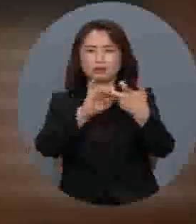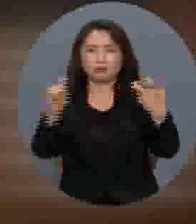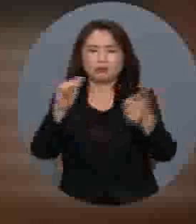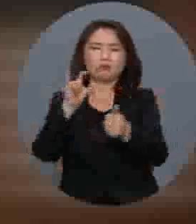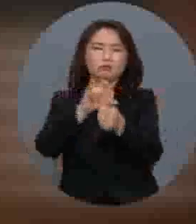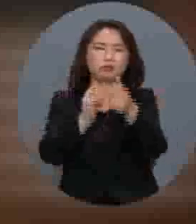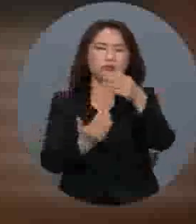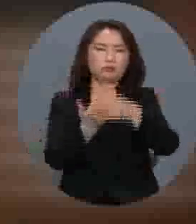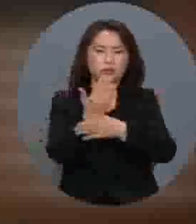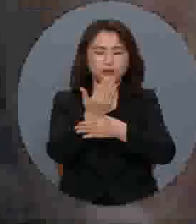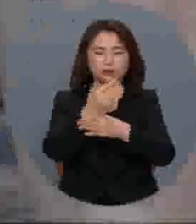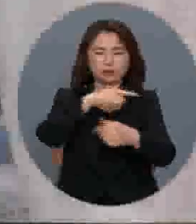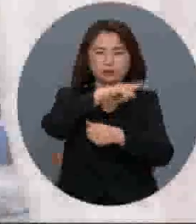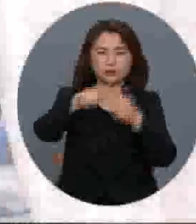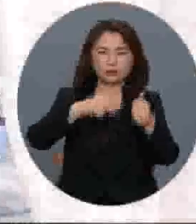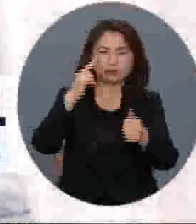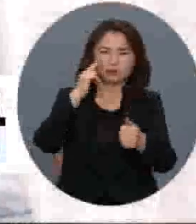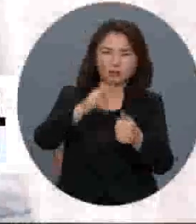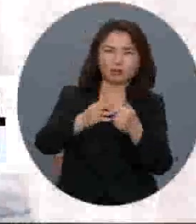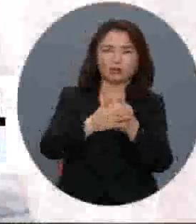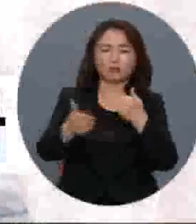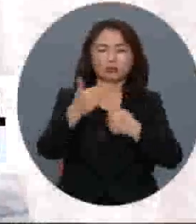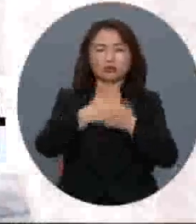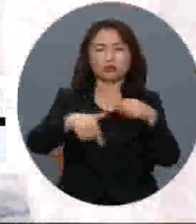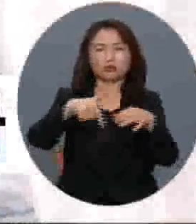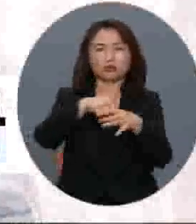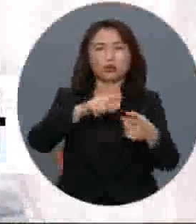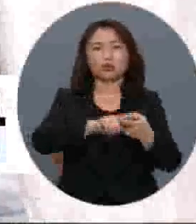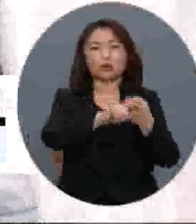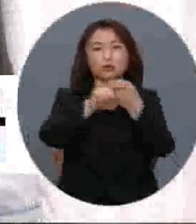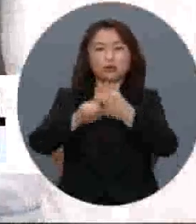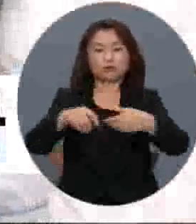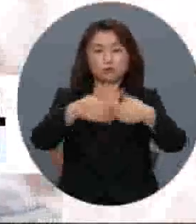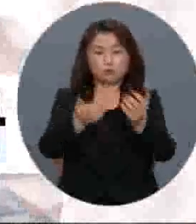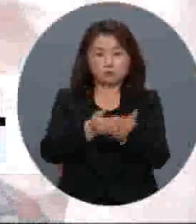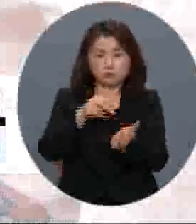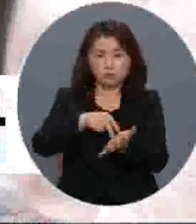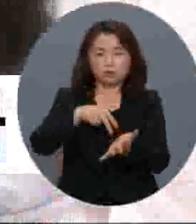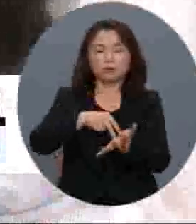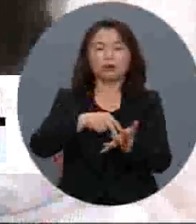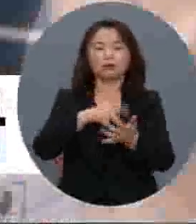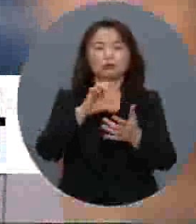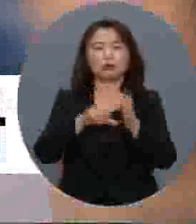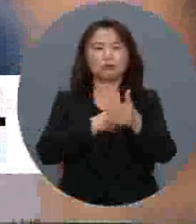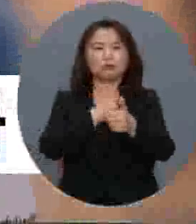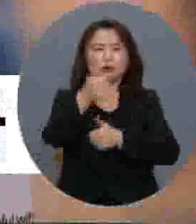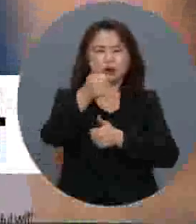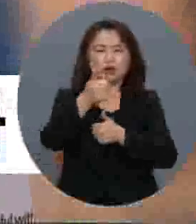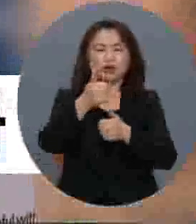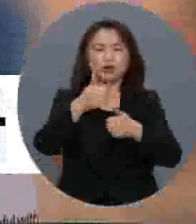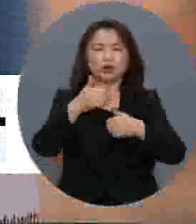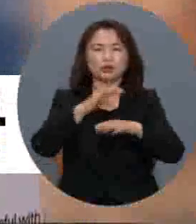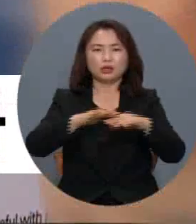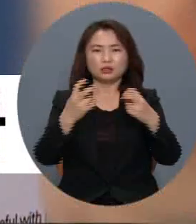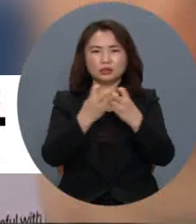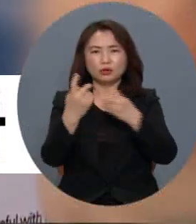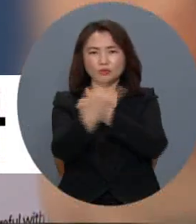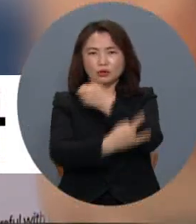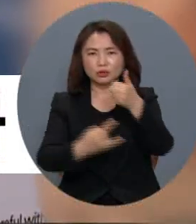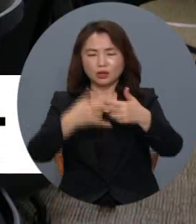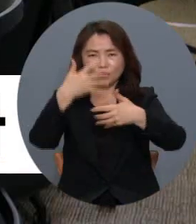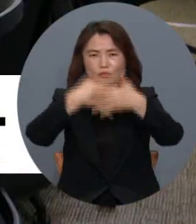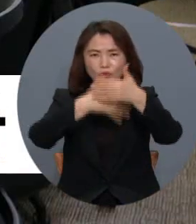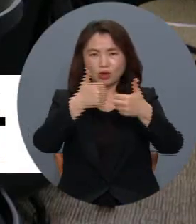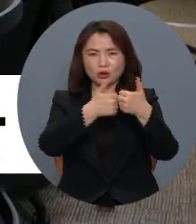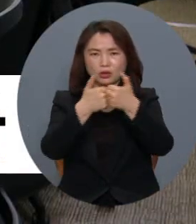감염됐습니다. 상황이 심각해지자 대구 기독교 총연합회가 코로나19 극복 범시민대책위원회